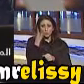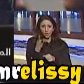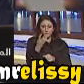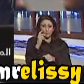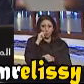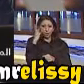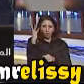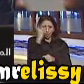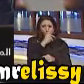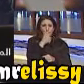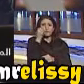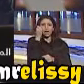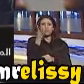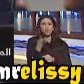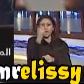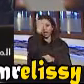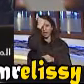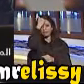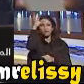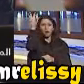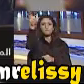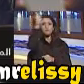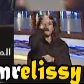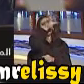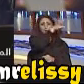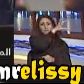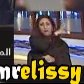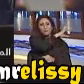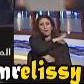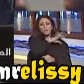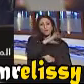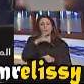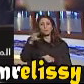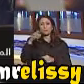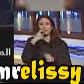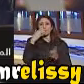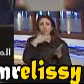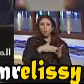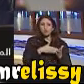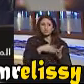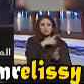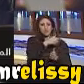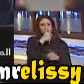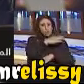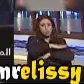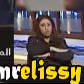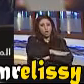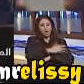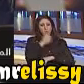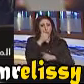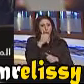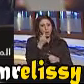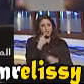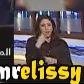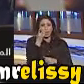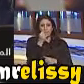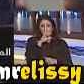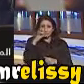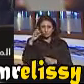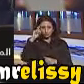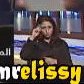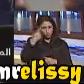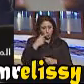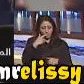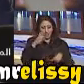انا مندهش من، يعني انا مندهش من الرقم الفضيحه ده. لما يكون موظف محترم في الحكومه بياخد 40 جنيه في الشهر، امال فعلا